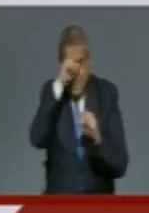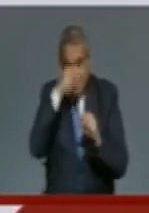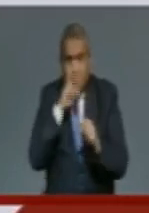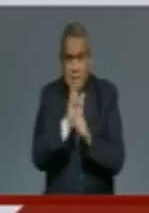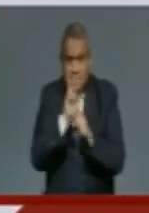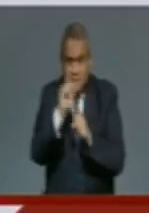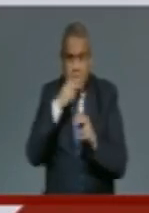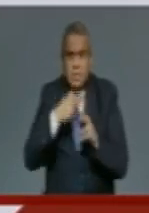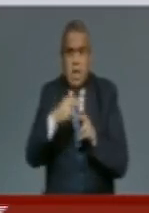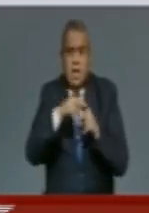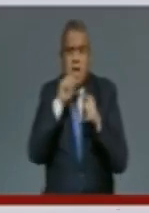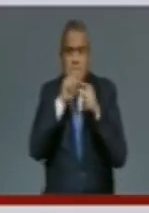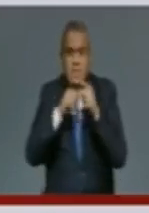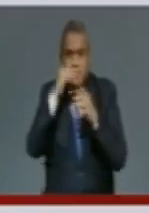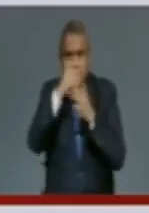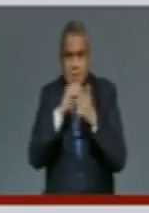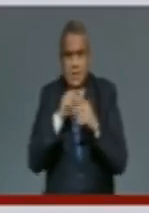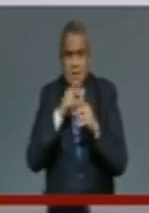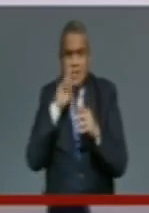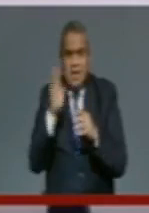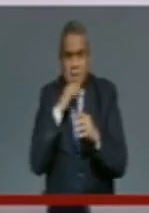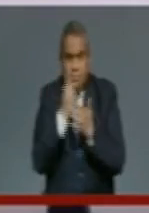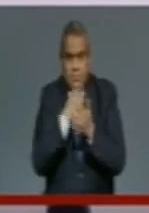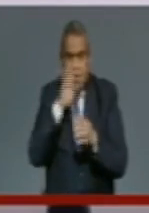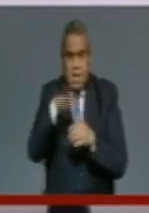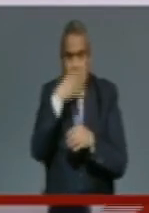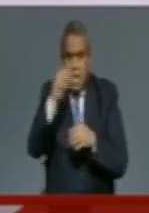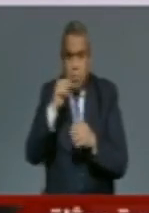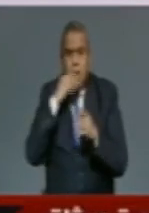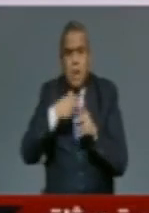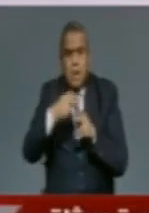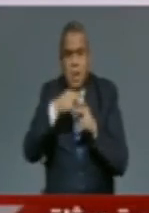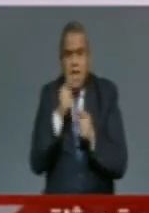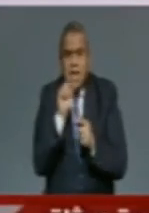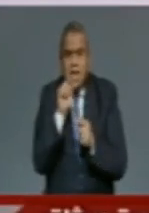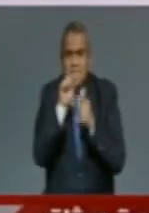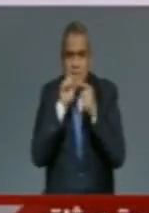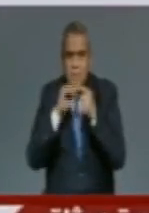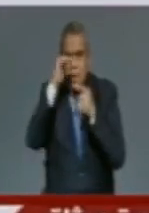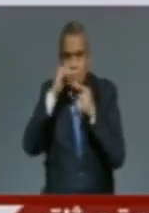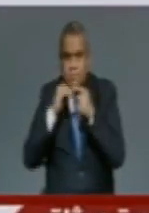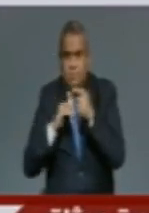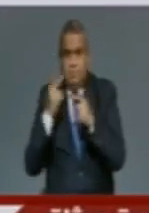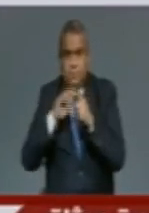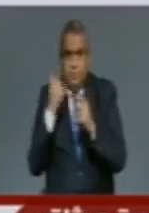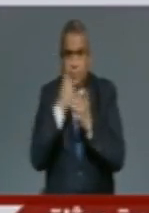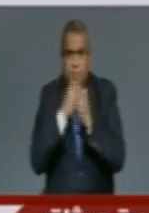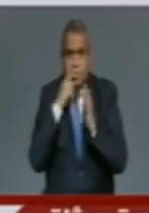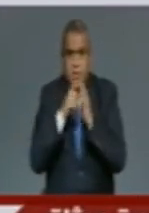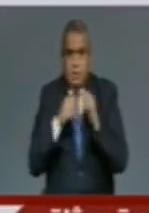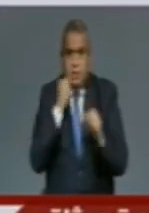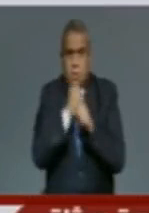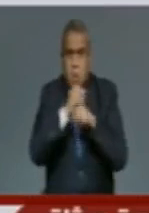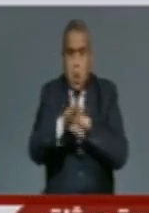التوسع في مبادلة الديون من أجل الطبيعة. كذلك توجد ضرورة لإصلاح الهيكل المالي